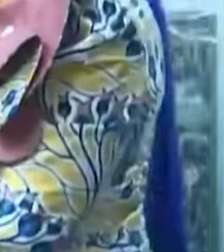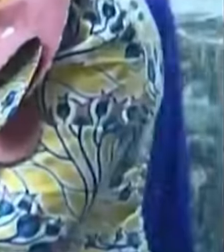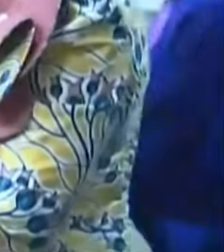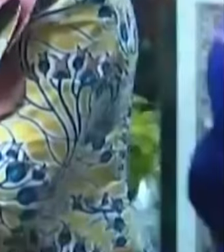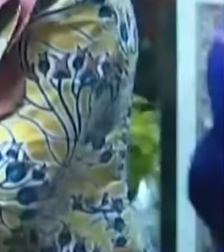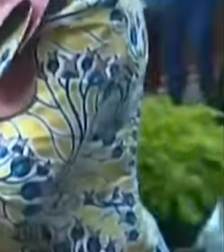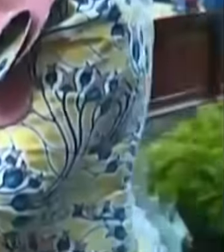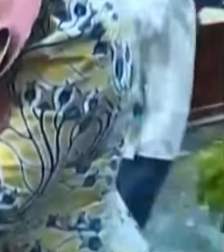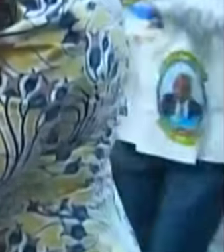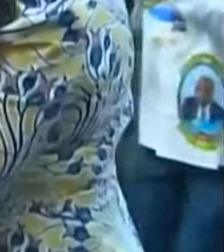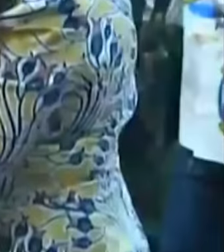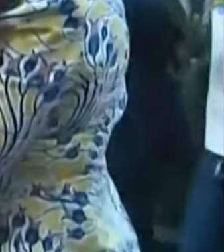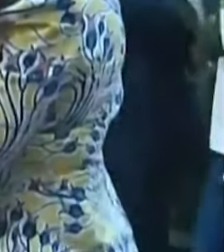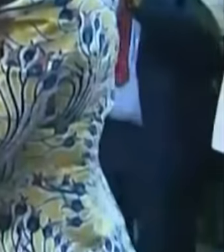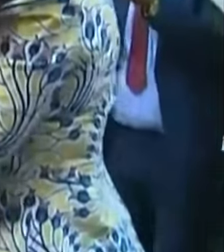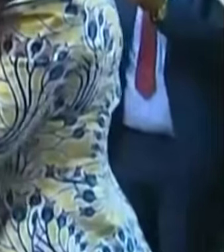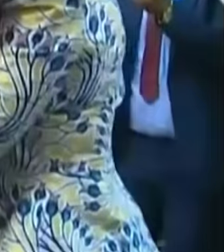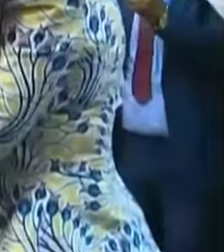Voilà pour vous.